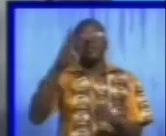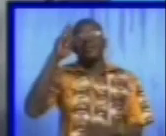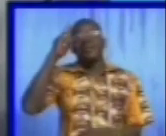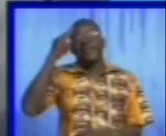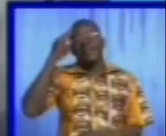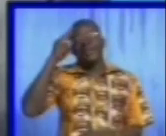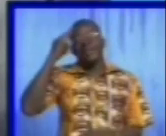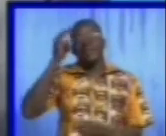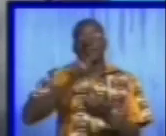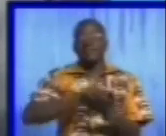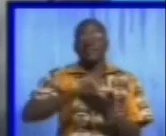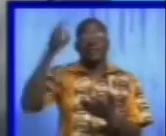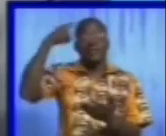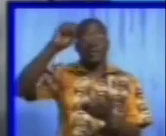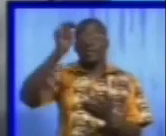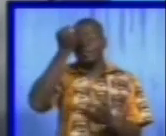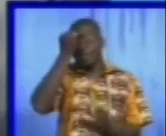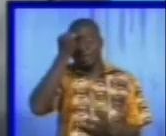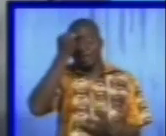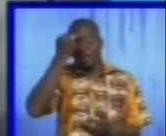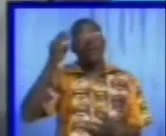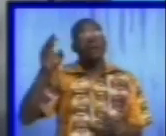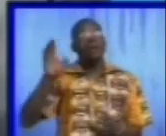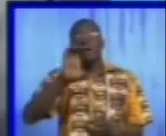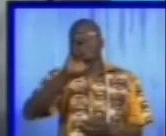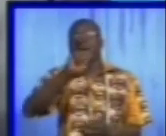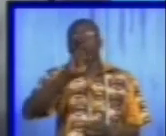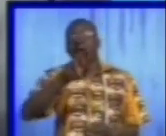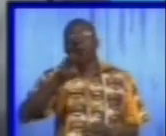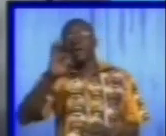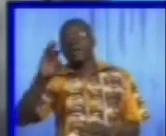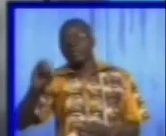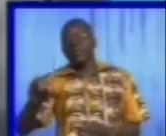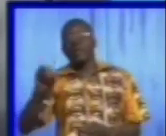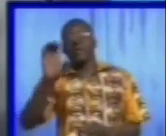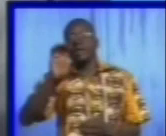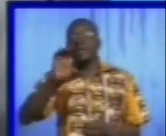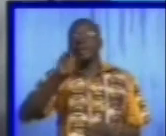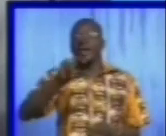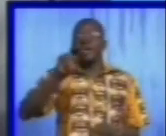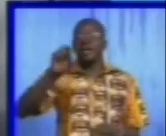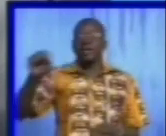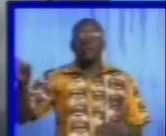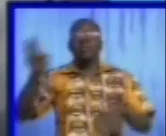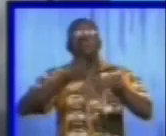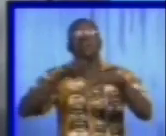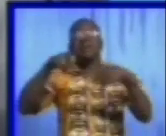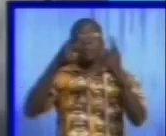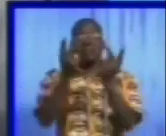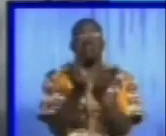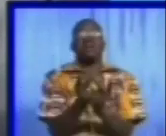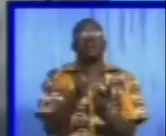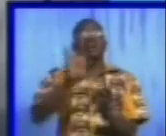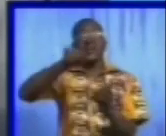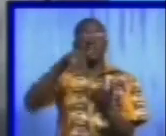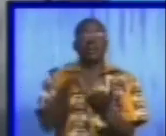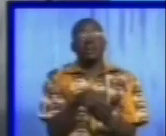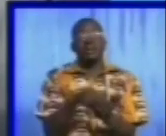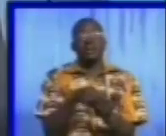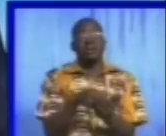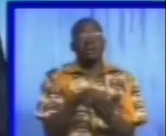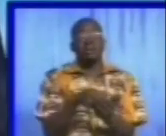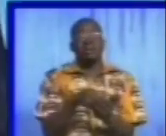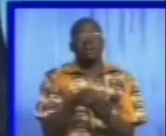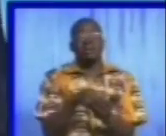réfléchissons au sein du ministère et particulièrement au sein de la CARFOR et de la CNSS à l'idée de mettre en place des centres gériatriques, c'est-à-dire